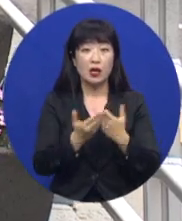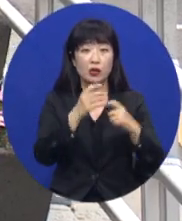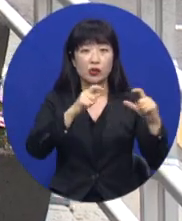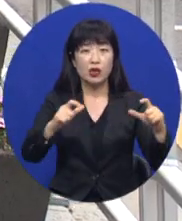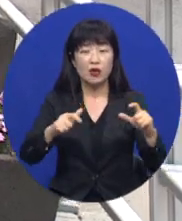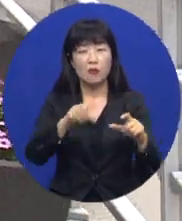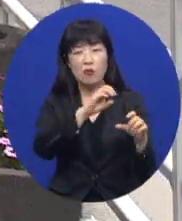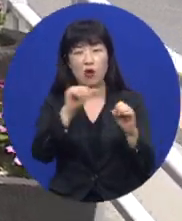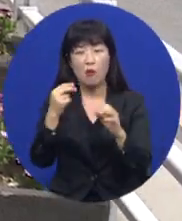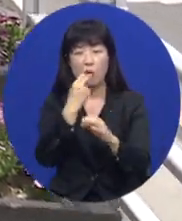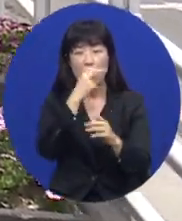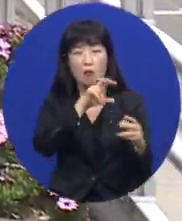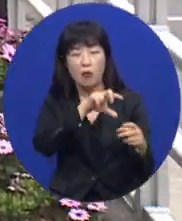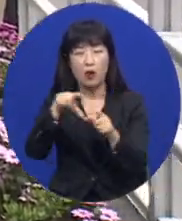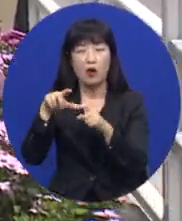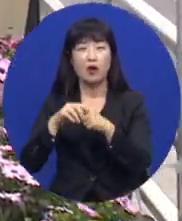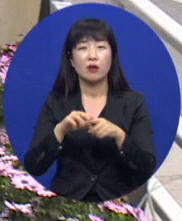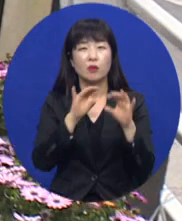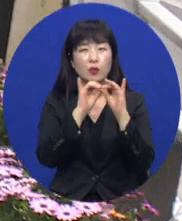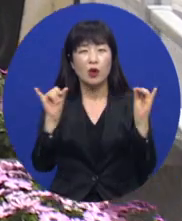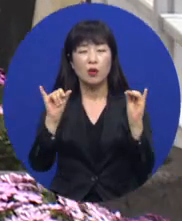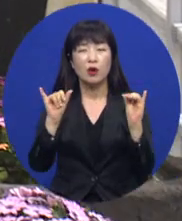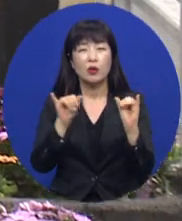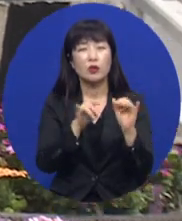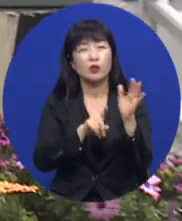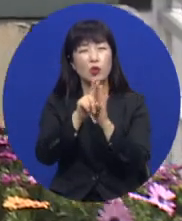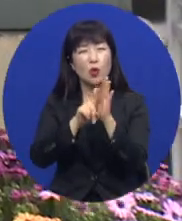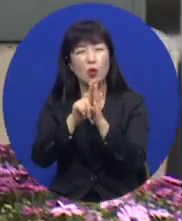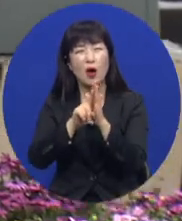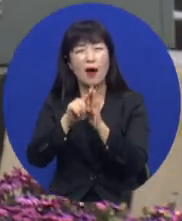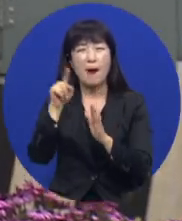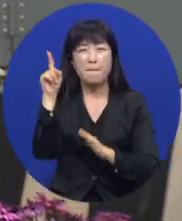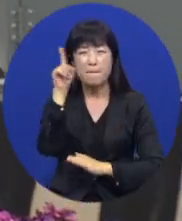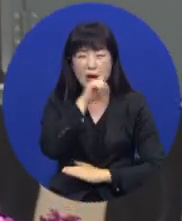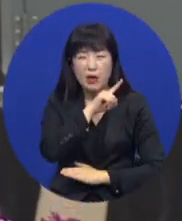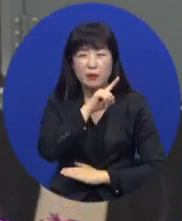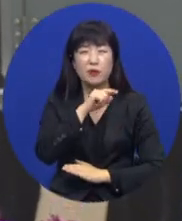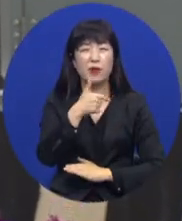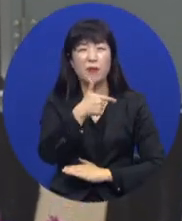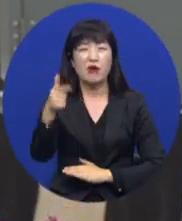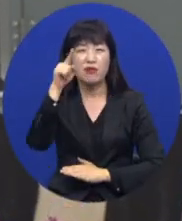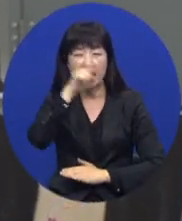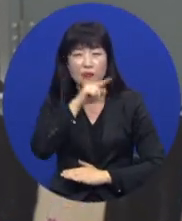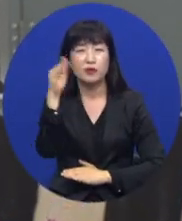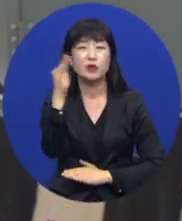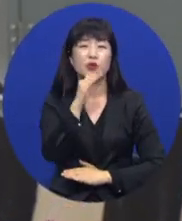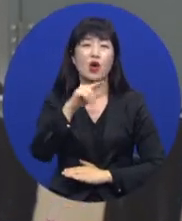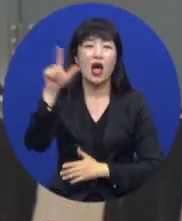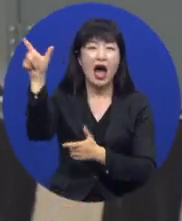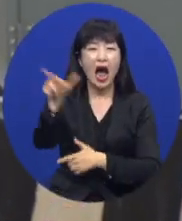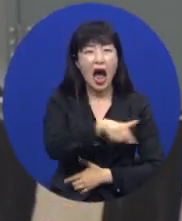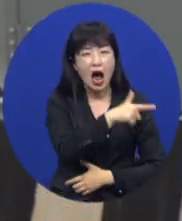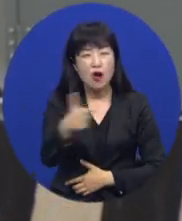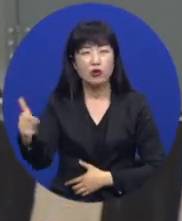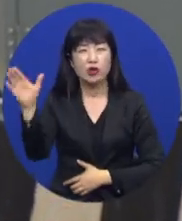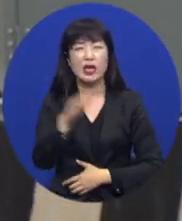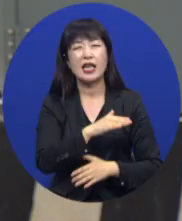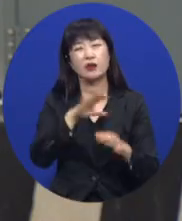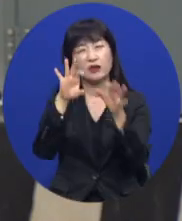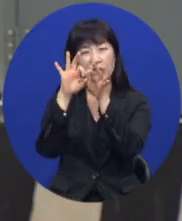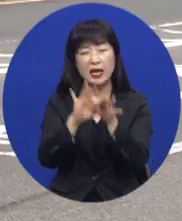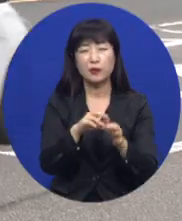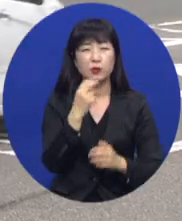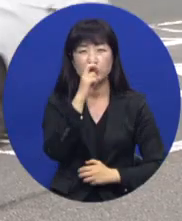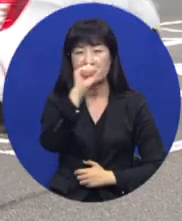대교 염 측정 소의 미세먼지와 초미세먼지 농도가 매우 나쁨 이나 나쁜 상태를 보이는 등 하루 중의 미세먼지가 극성을 부려